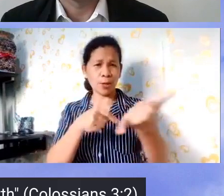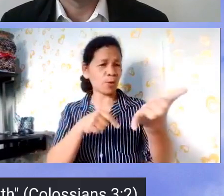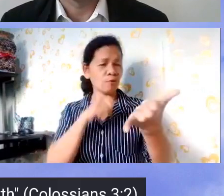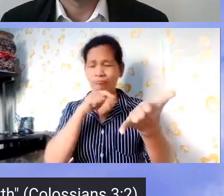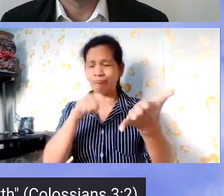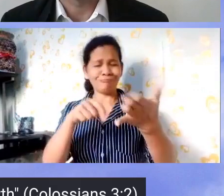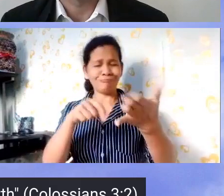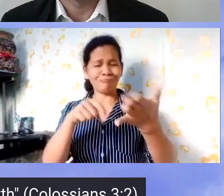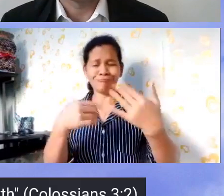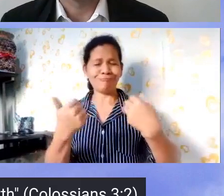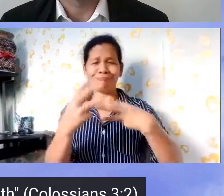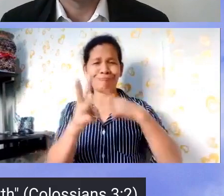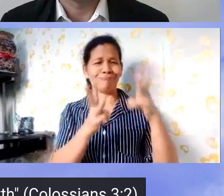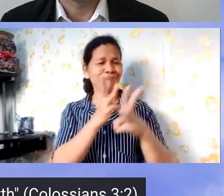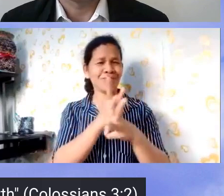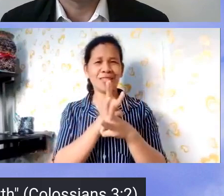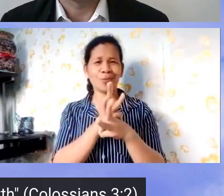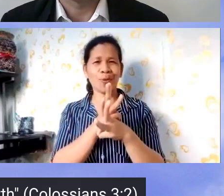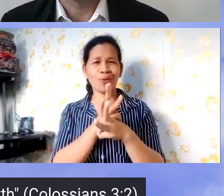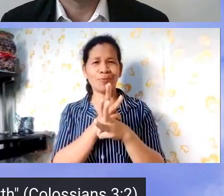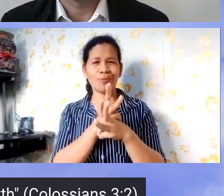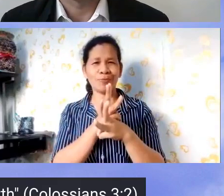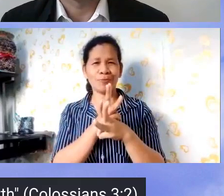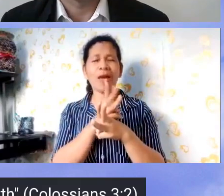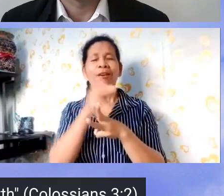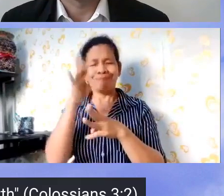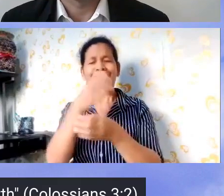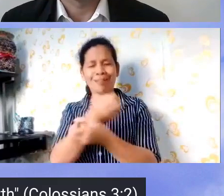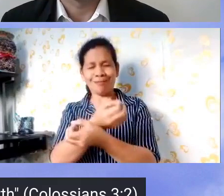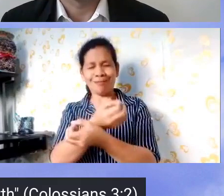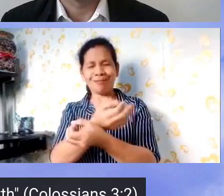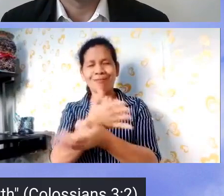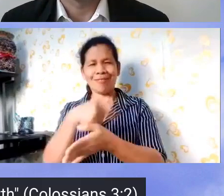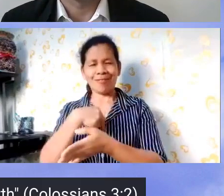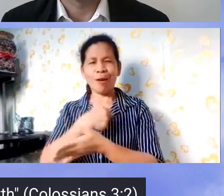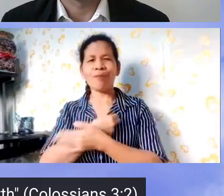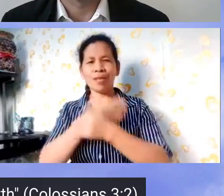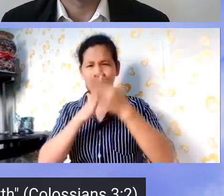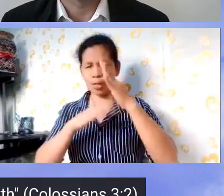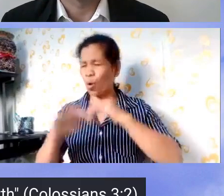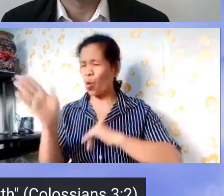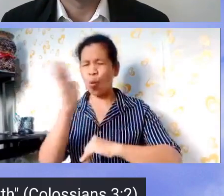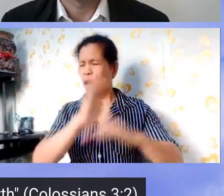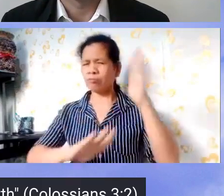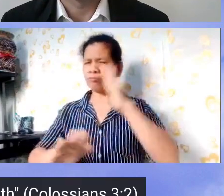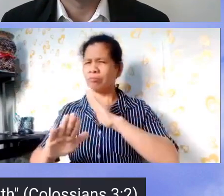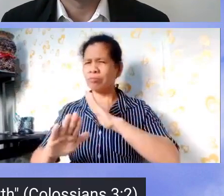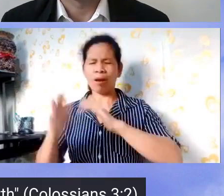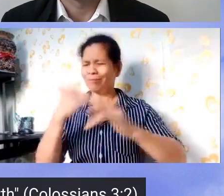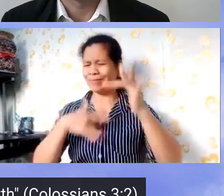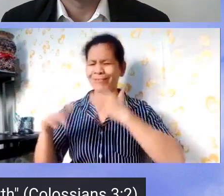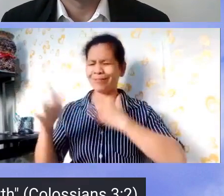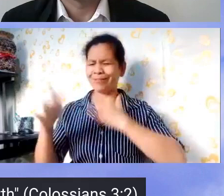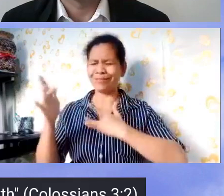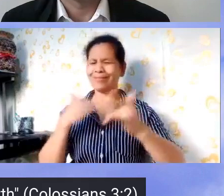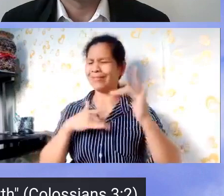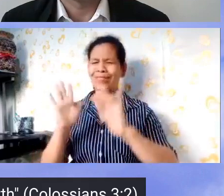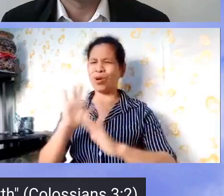sanglibutan ang ibinibigay ko sa inyo. Huwag magulumihanan ang inyong puso